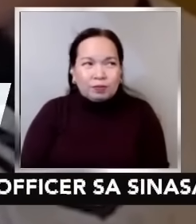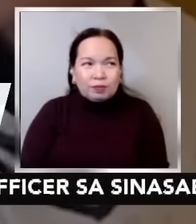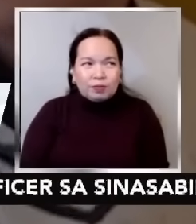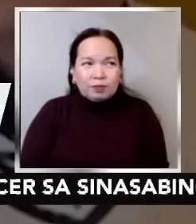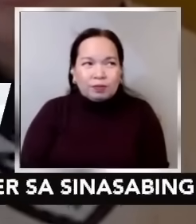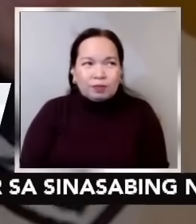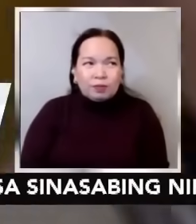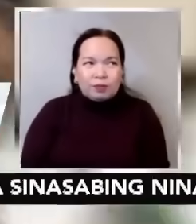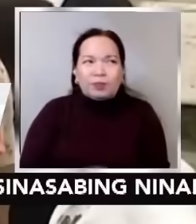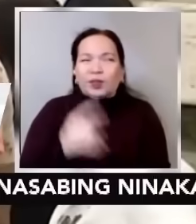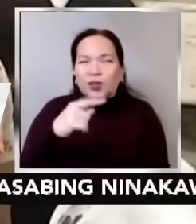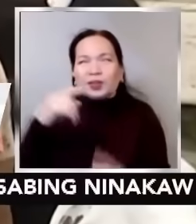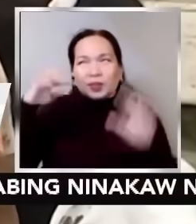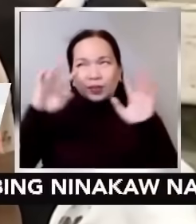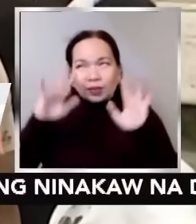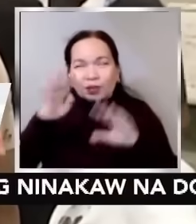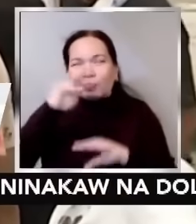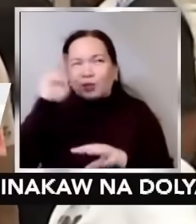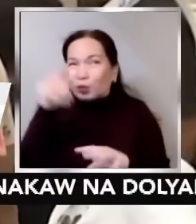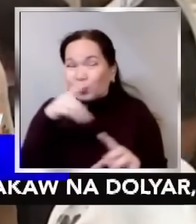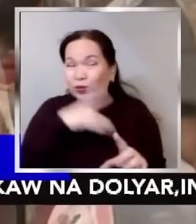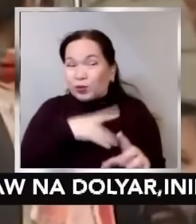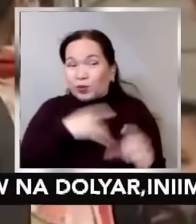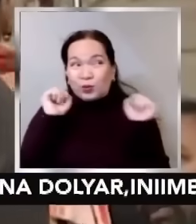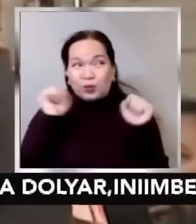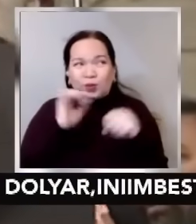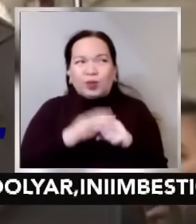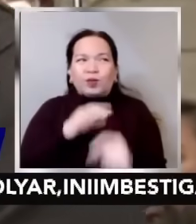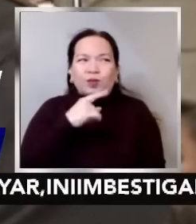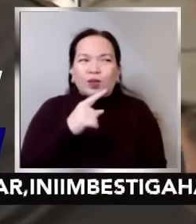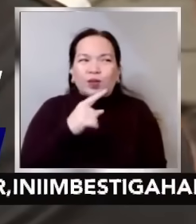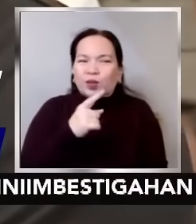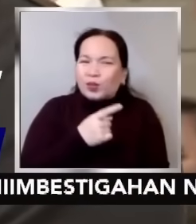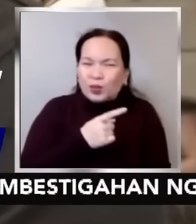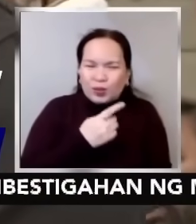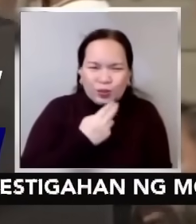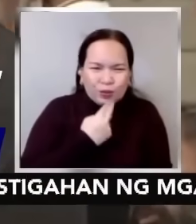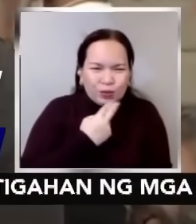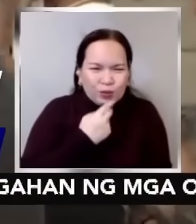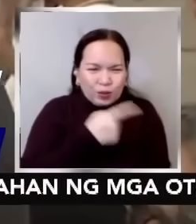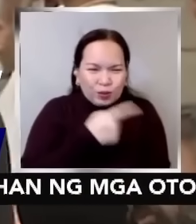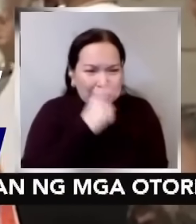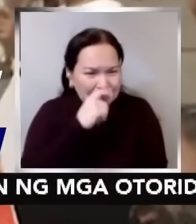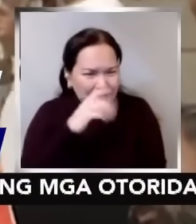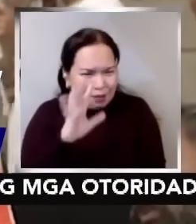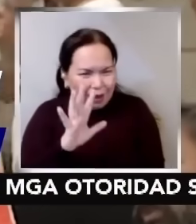nalalamin? Nakakaliw sobrang si Argus kasi parang, alam mo yung at 5 years old, tapos ganoon na siya